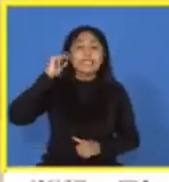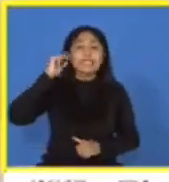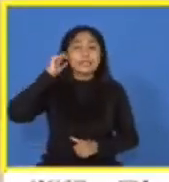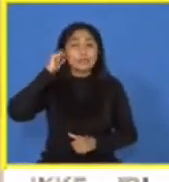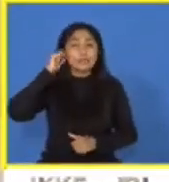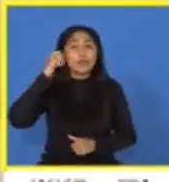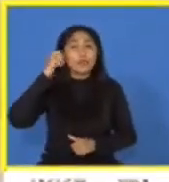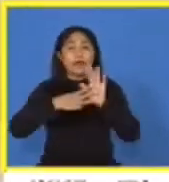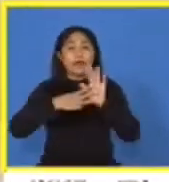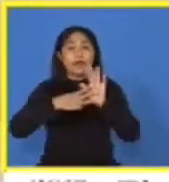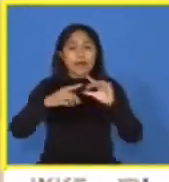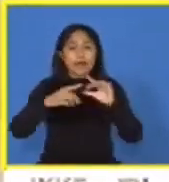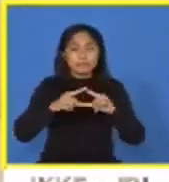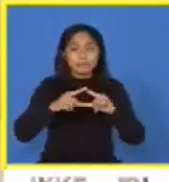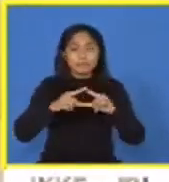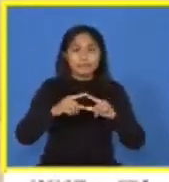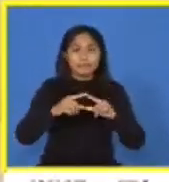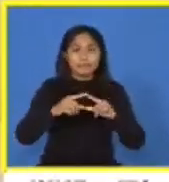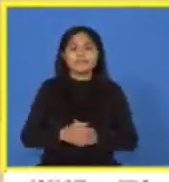Ya, halo.